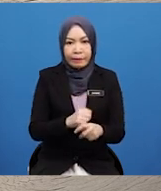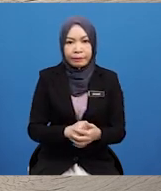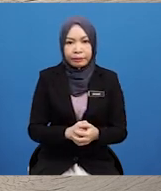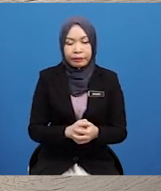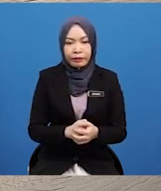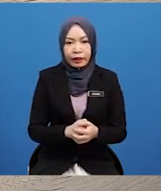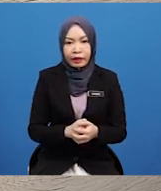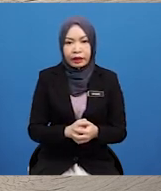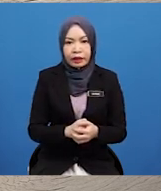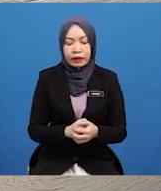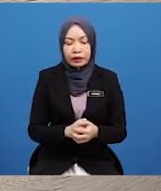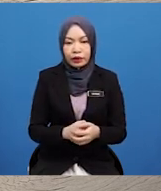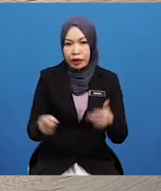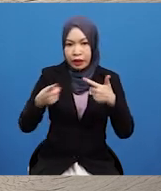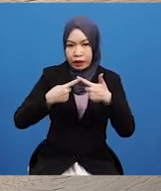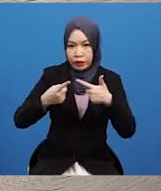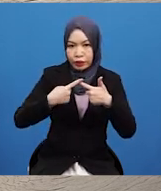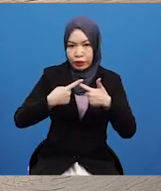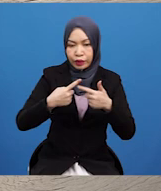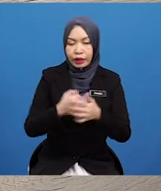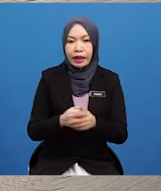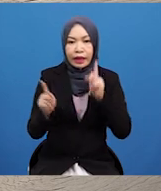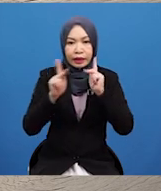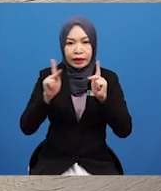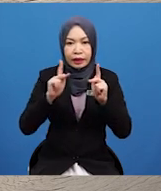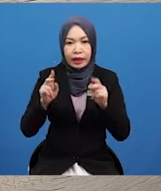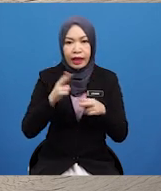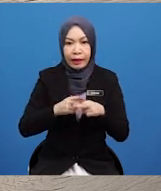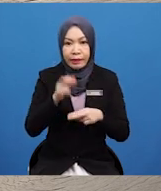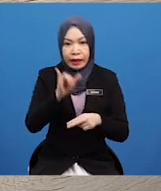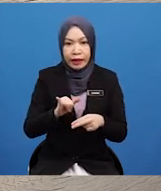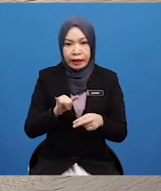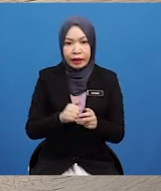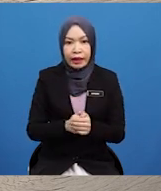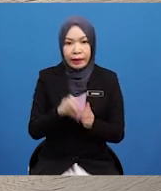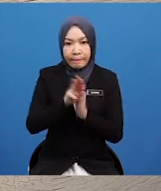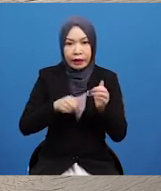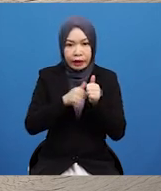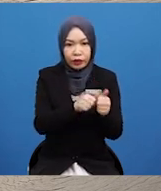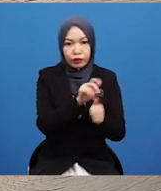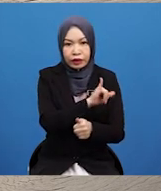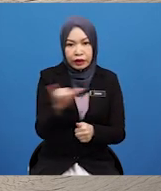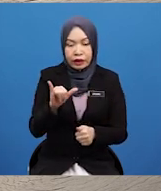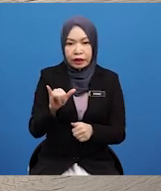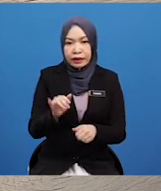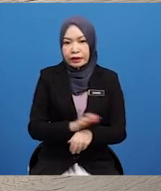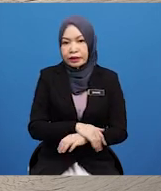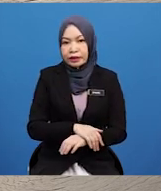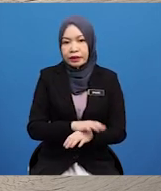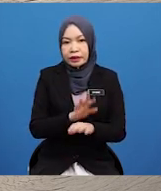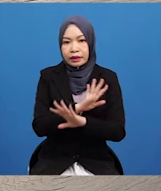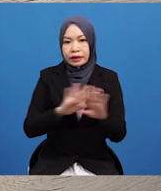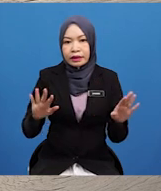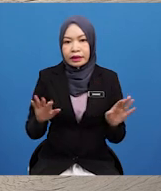Kedua, kata nama yang mengikutinya tidak perlu digandakan. Contoh,